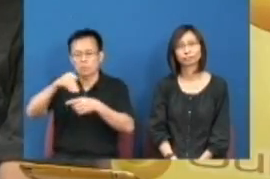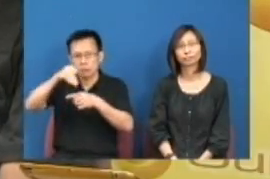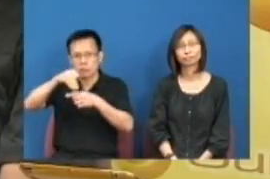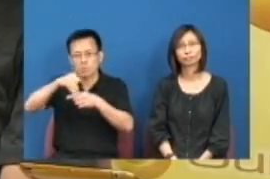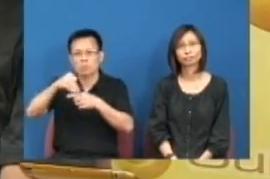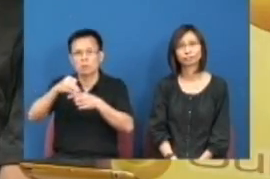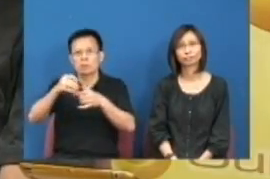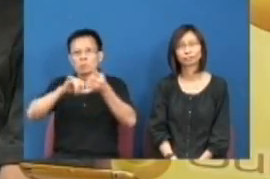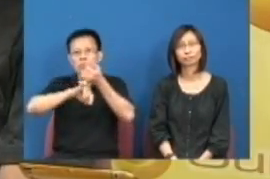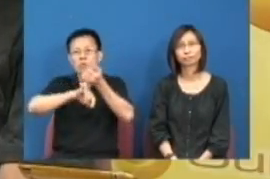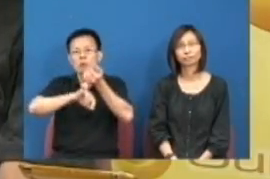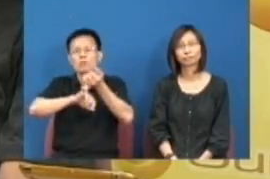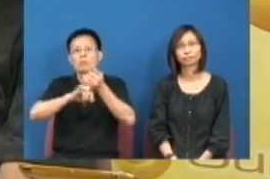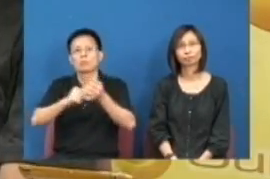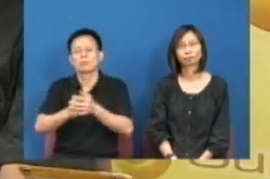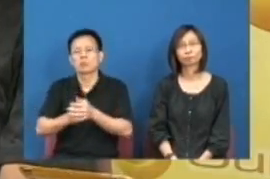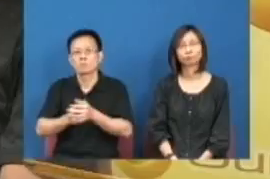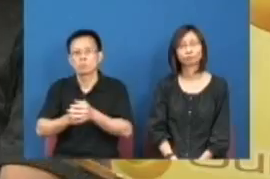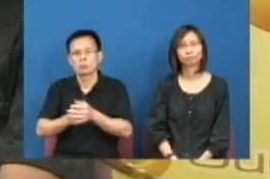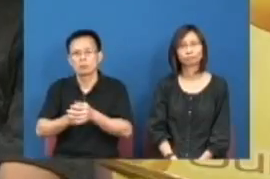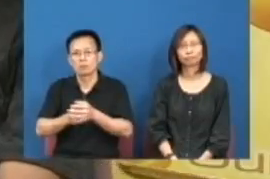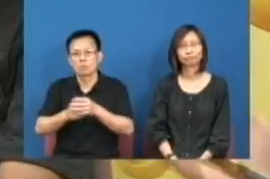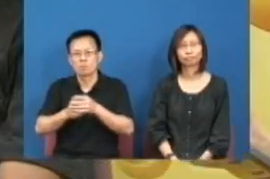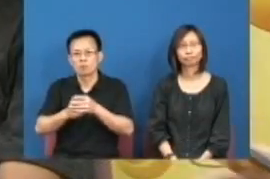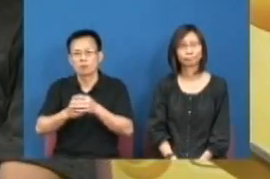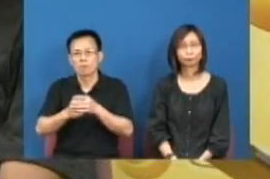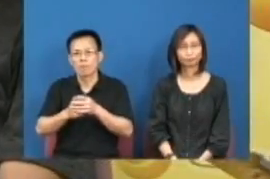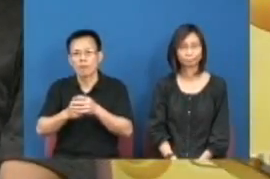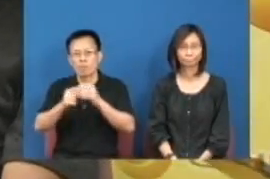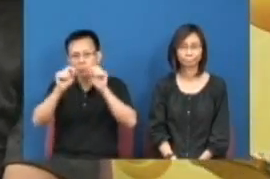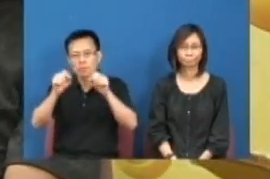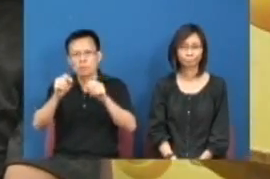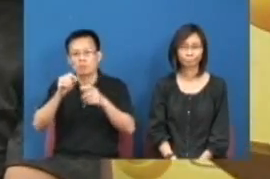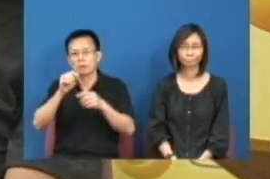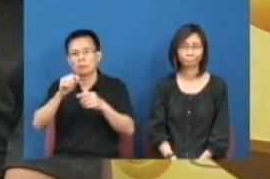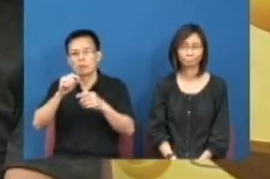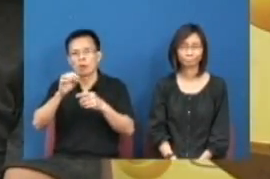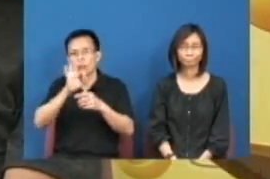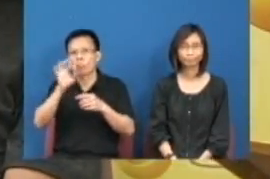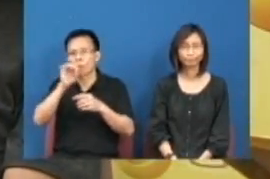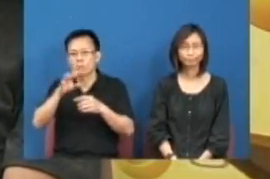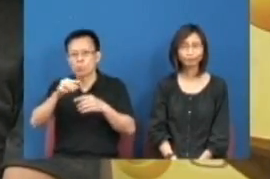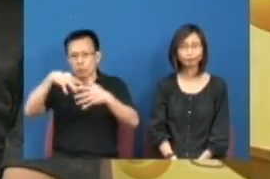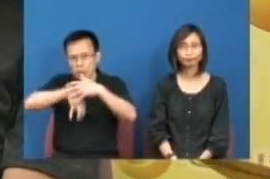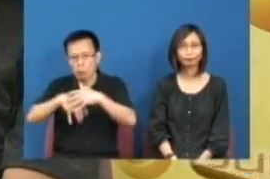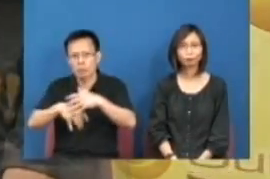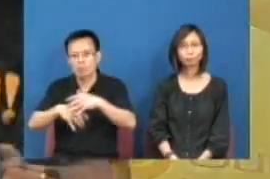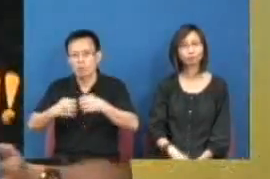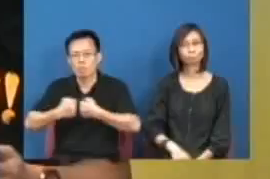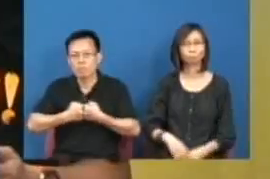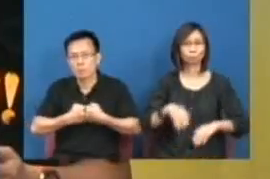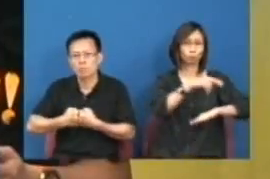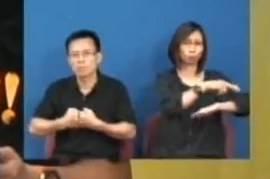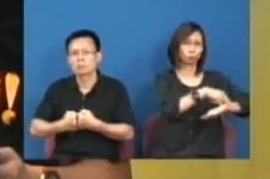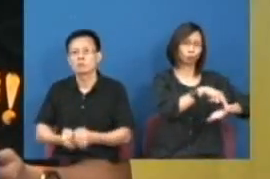上海啊咁樣啊。咁呢個問題係。佢冇講到內部矛盾嘛？ 咁當然你話邊緣化